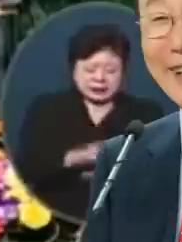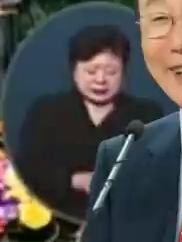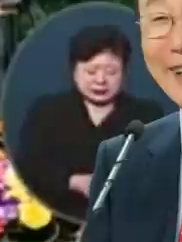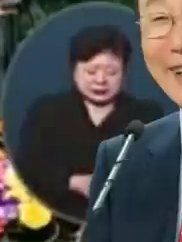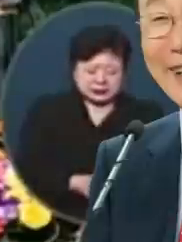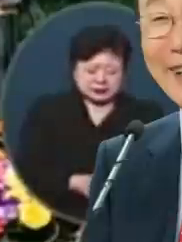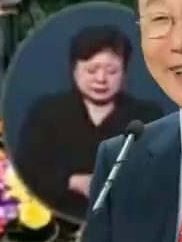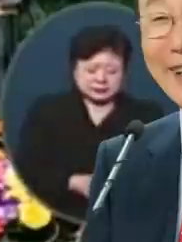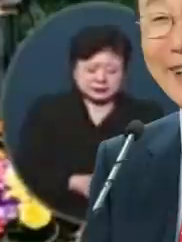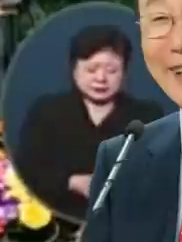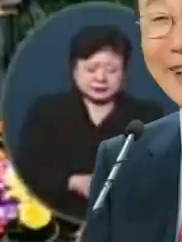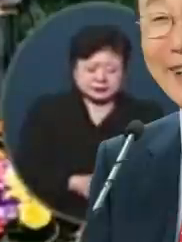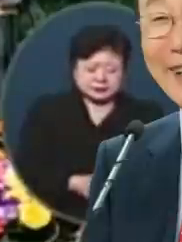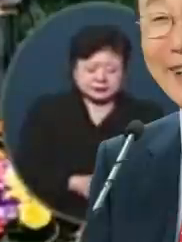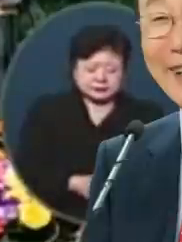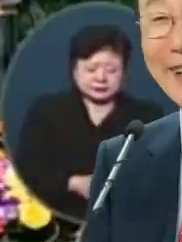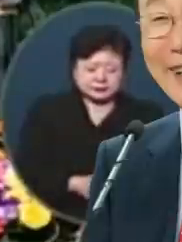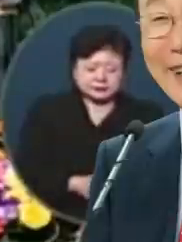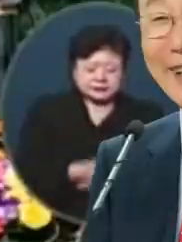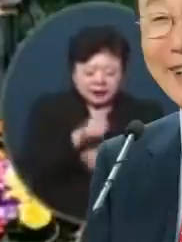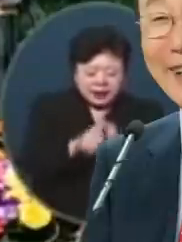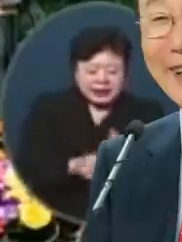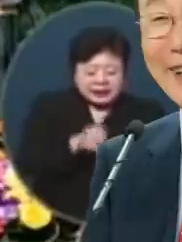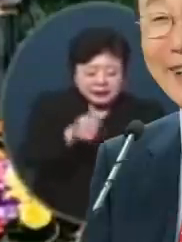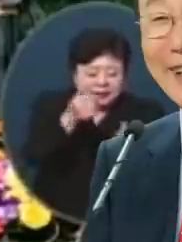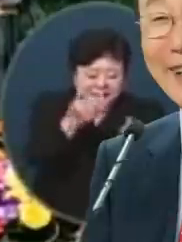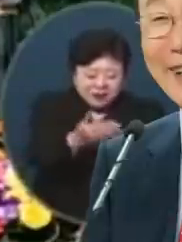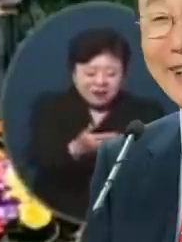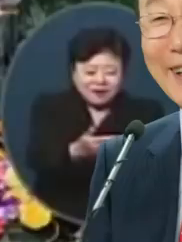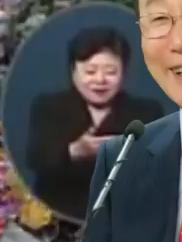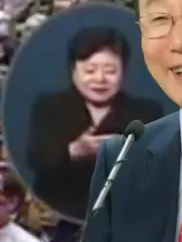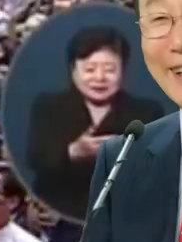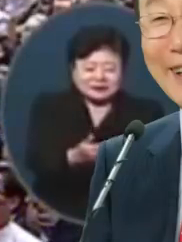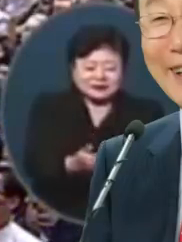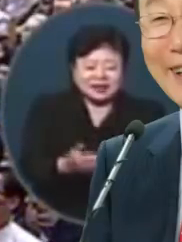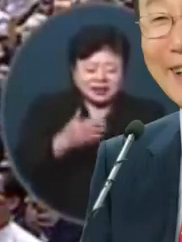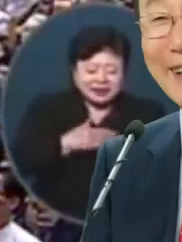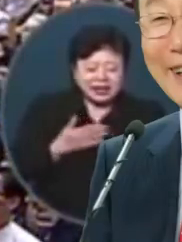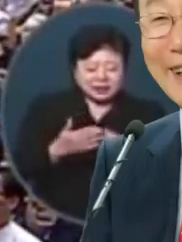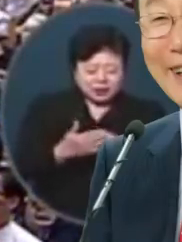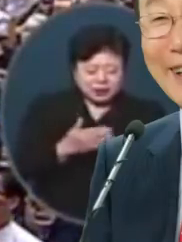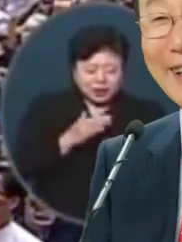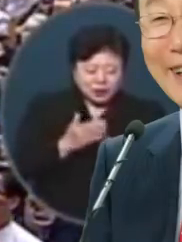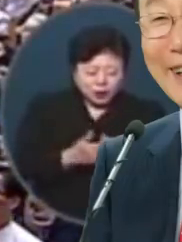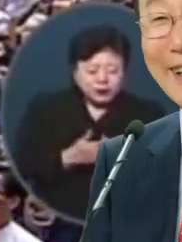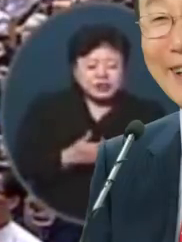그걸 보혜사라고 합니다. 한번 따라 말씀하시면 하나님께서 나를 돕기 위하여